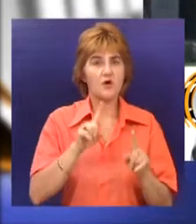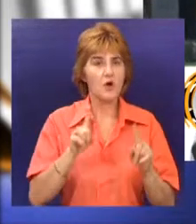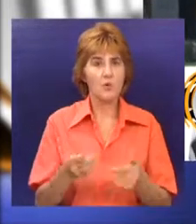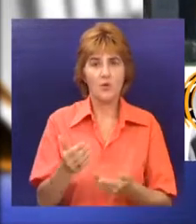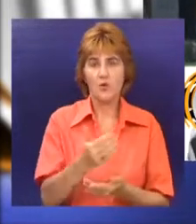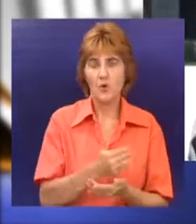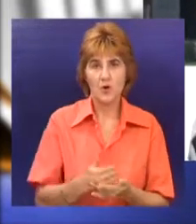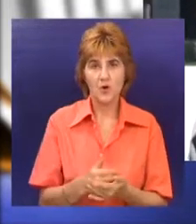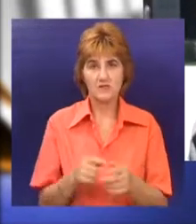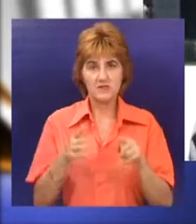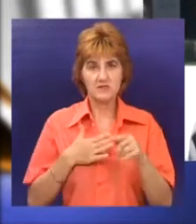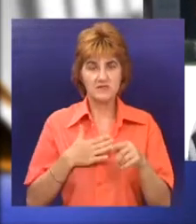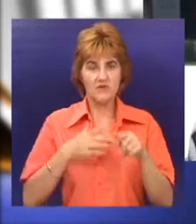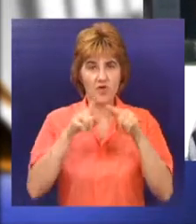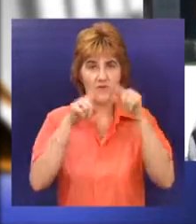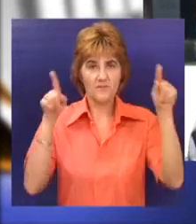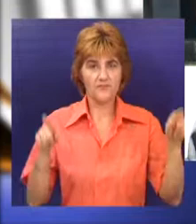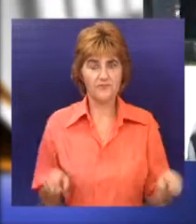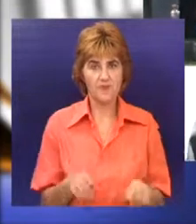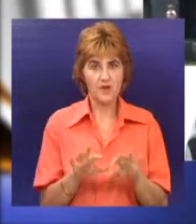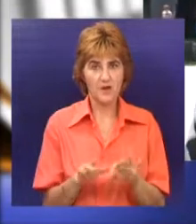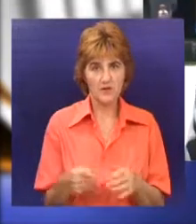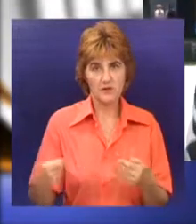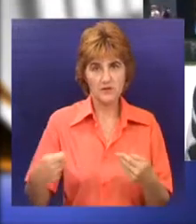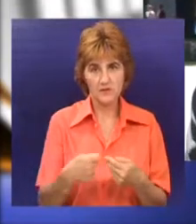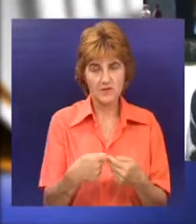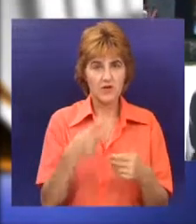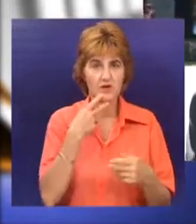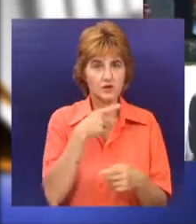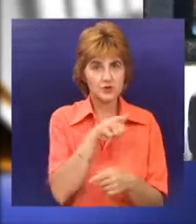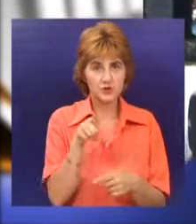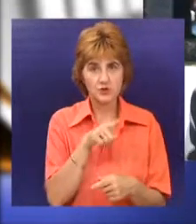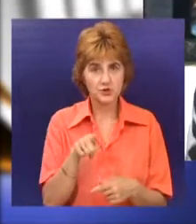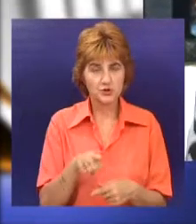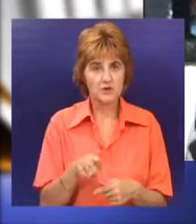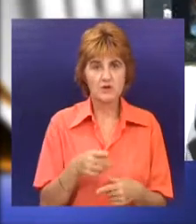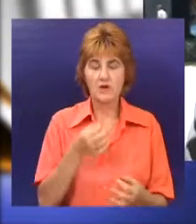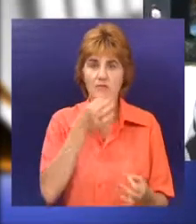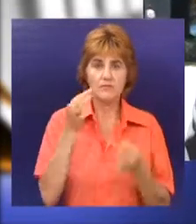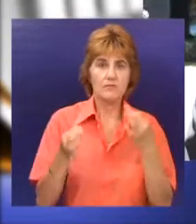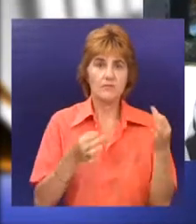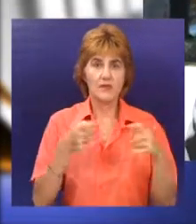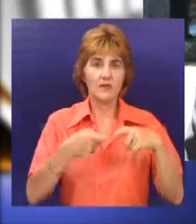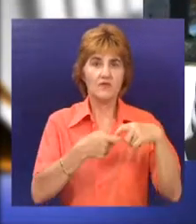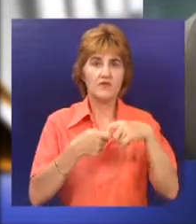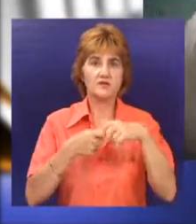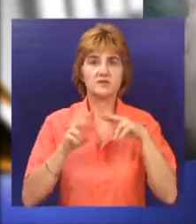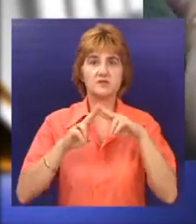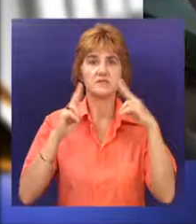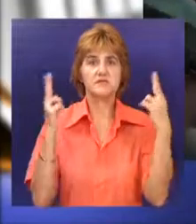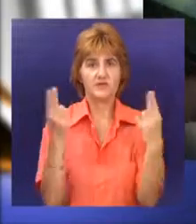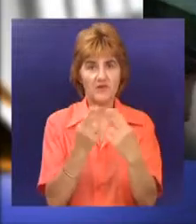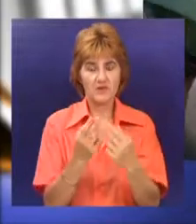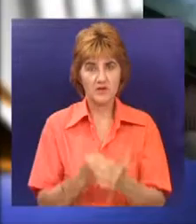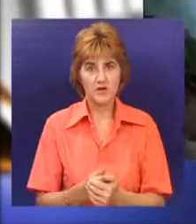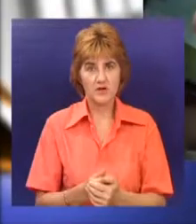da koriste i svoje laptopove i svoje mobilne telefone, da se informišu, da čitaju svoje mailove i da budu jednom reći u komunikaciji sa svetom.